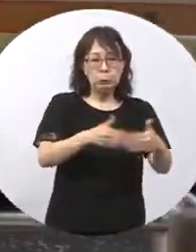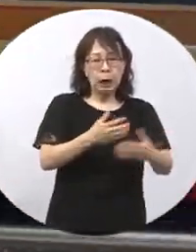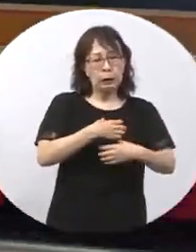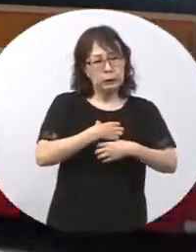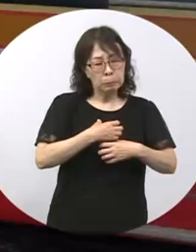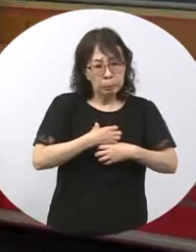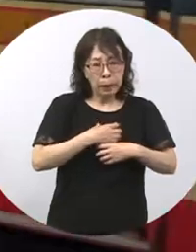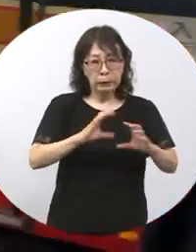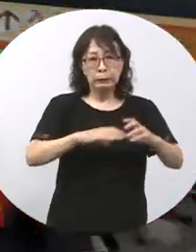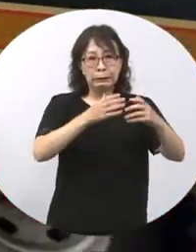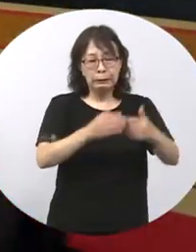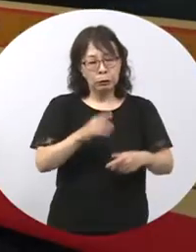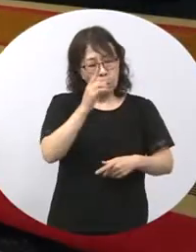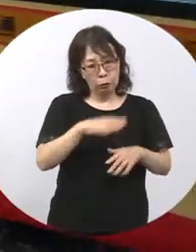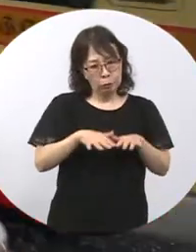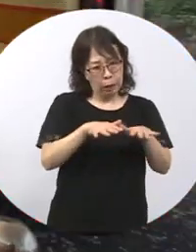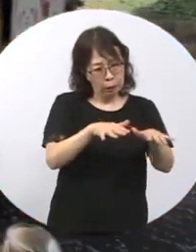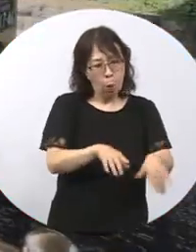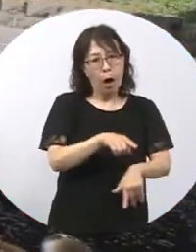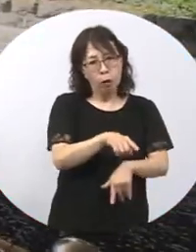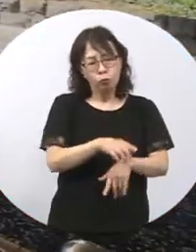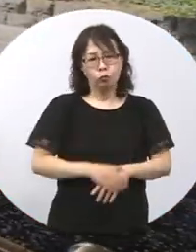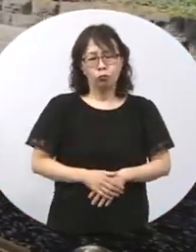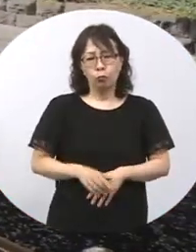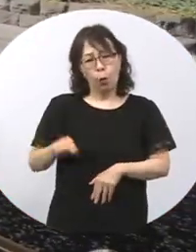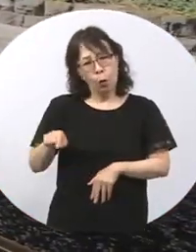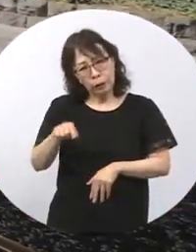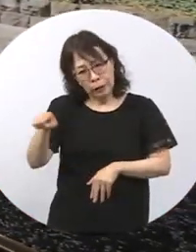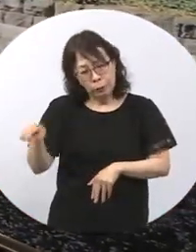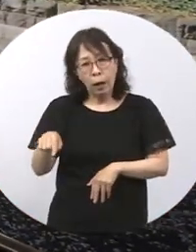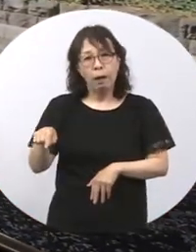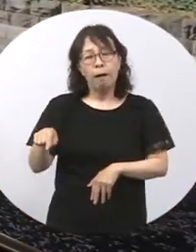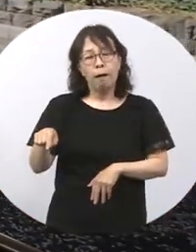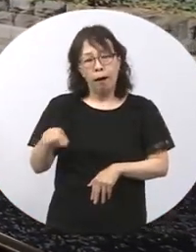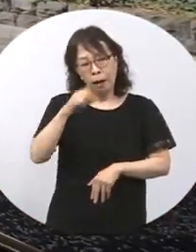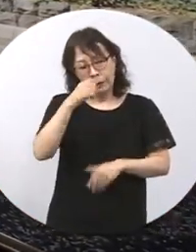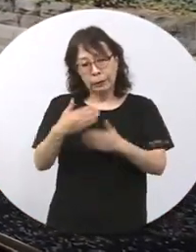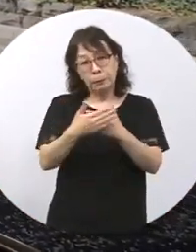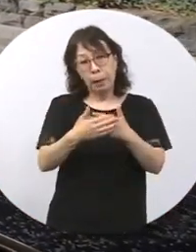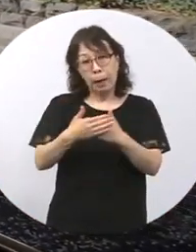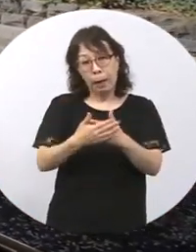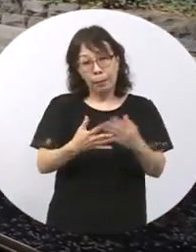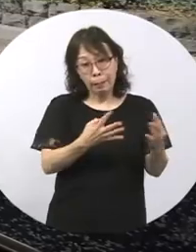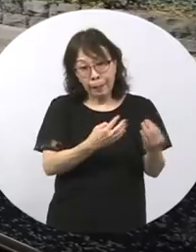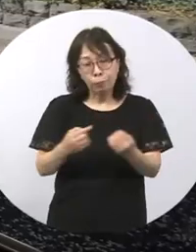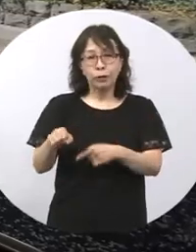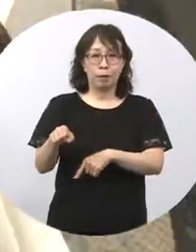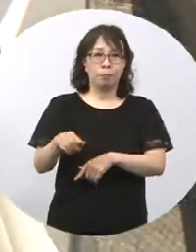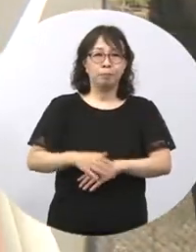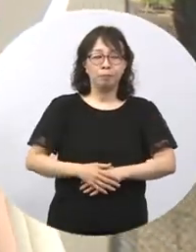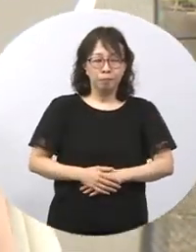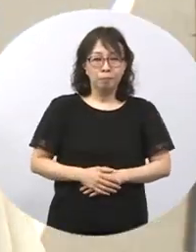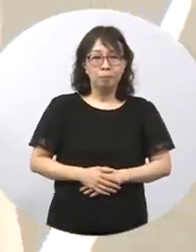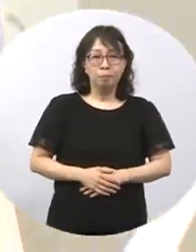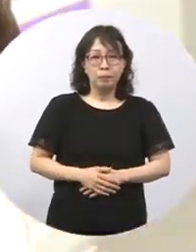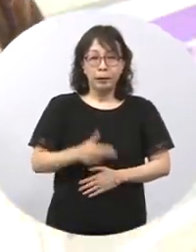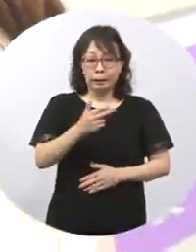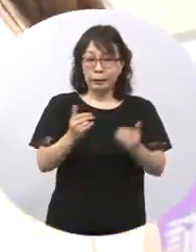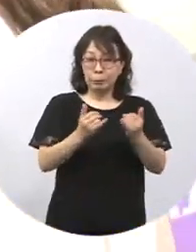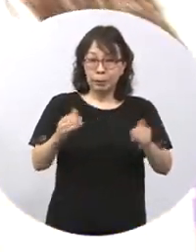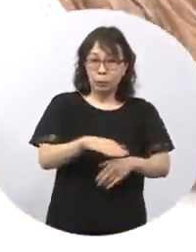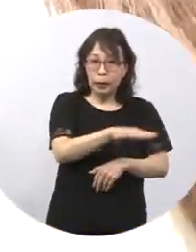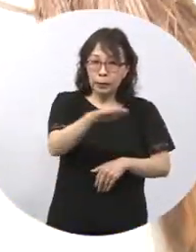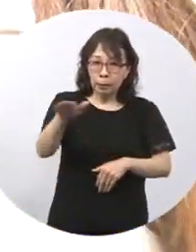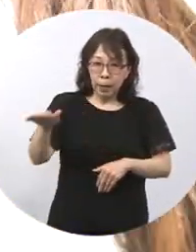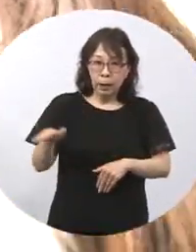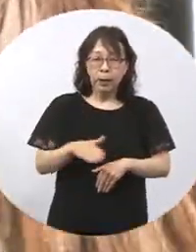境への影響の面など、バスなどの公共交通にはいいところがたくさんあります。市民の皆